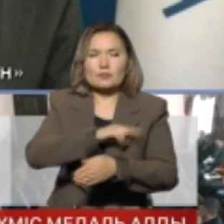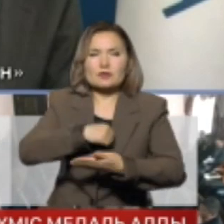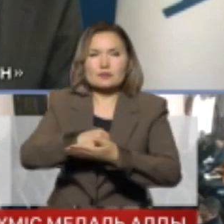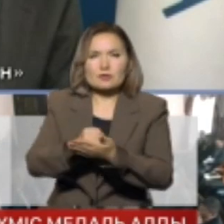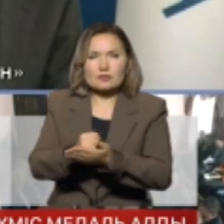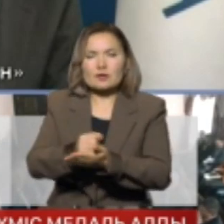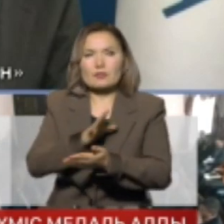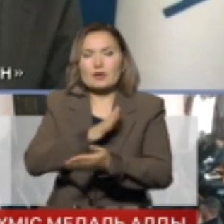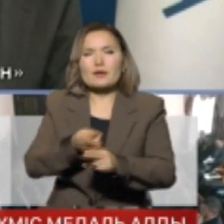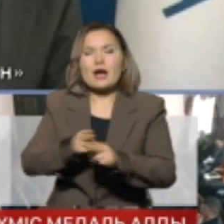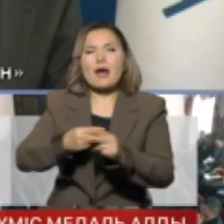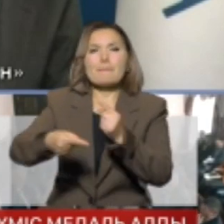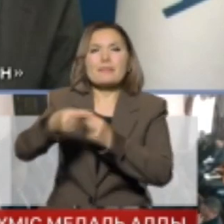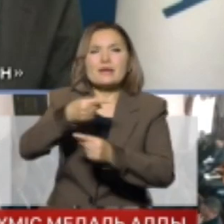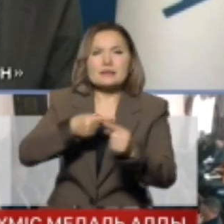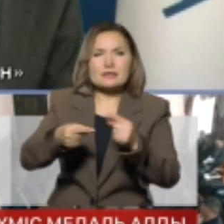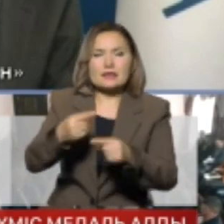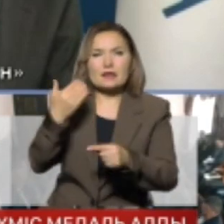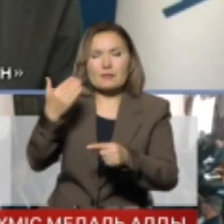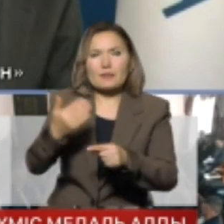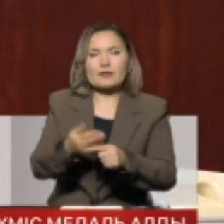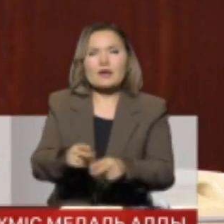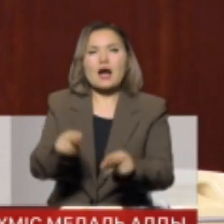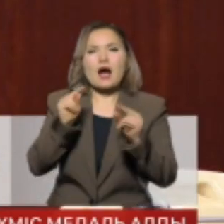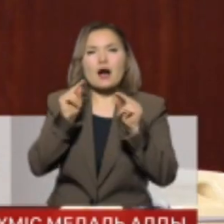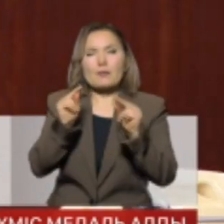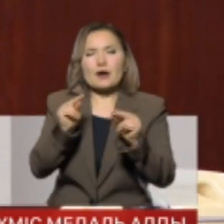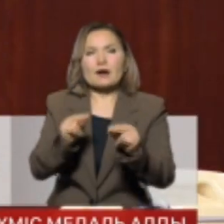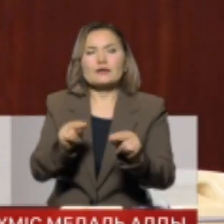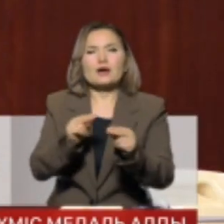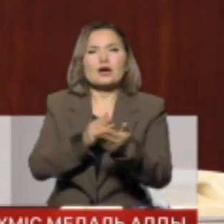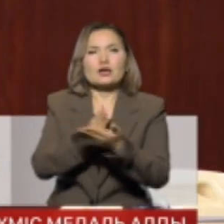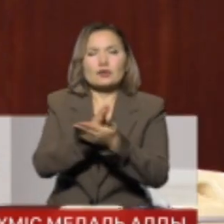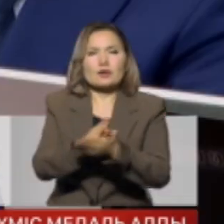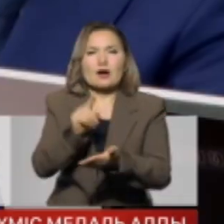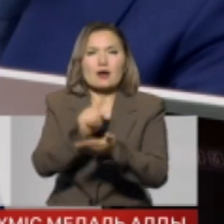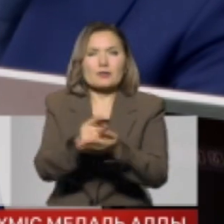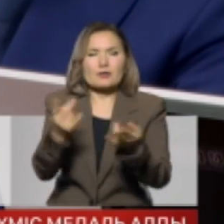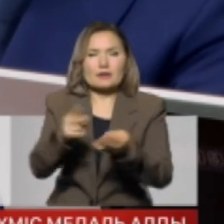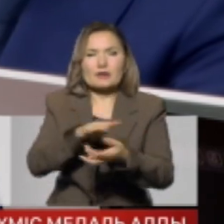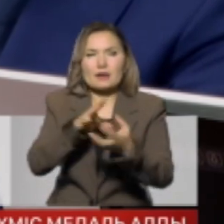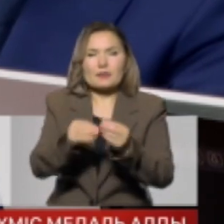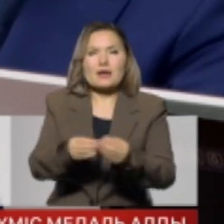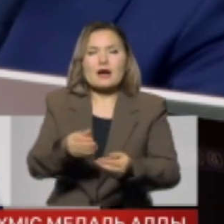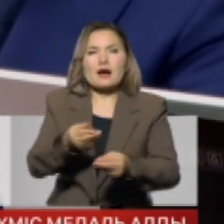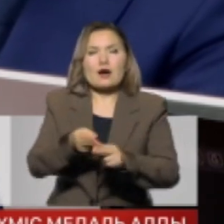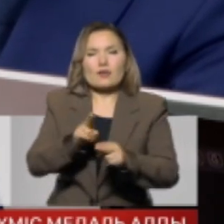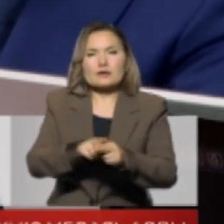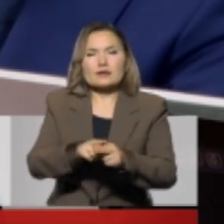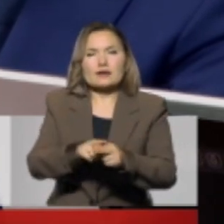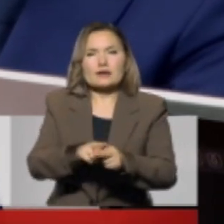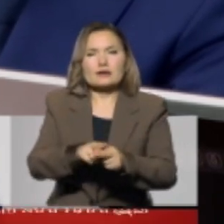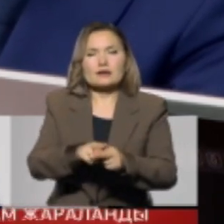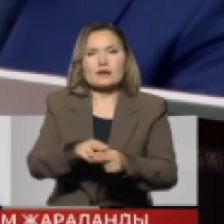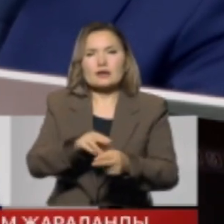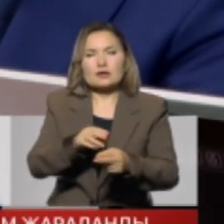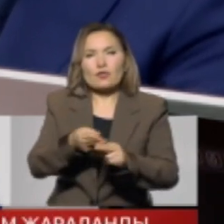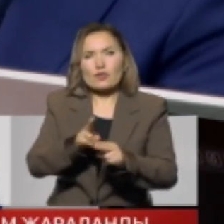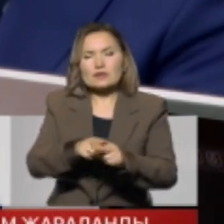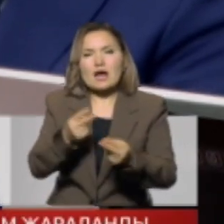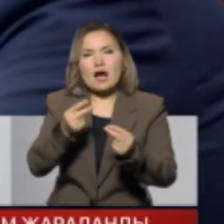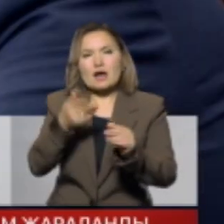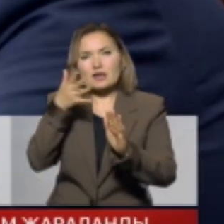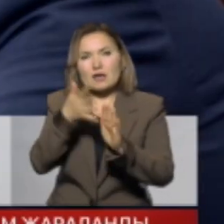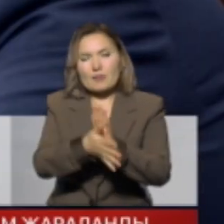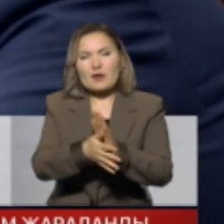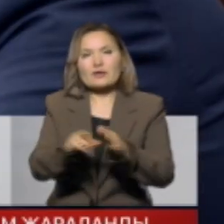Соған сәйкес бизнесте ашық әрі адал жұмыс істеуге тиіс. Әйтпесе біз бөлінген қаражаттың тиімсіз